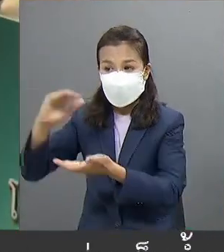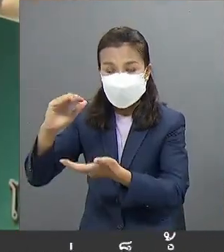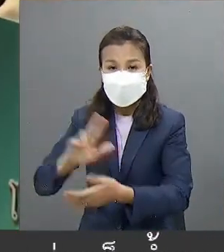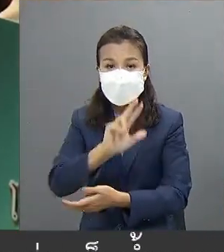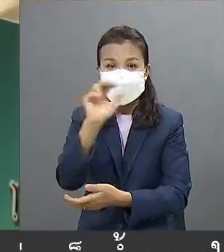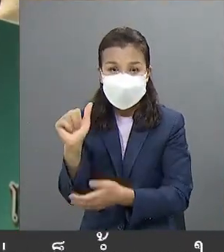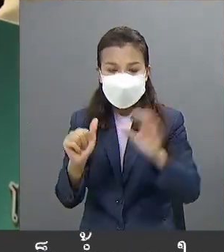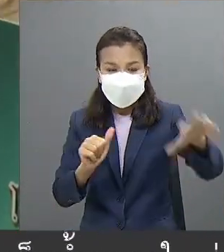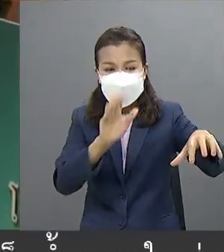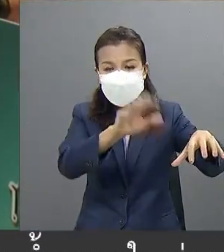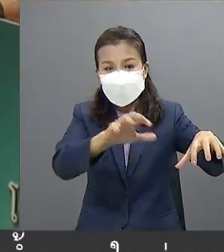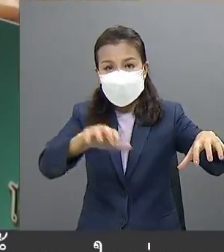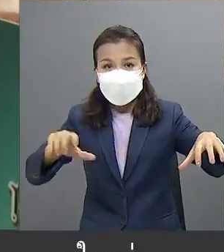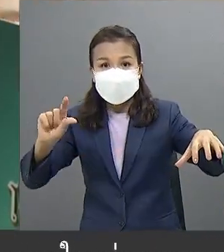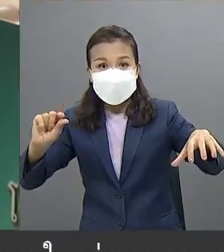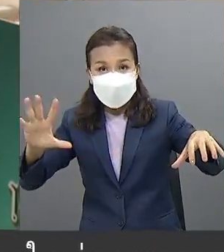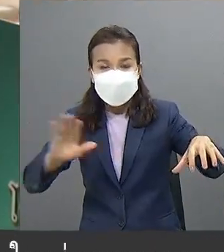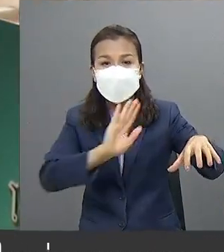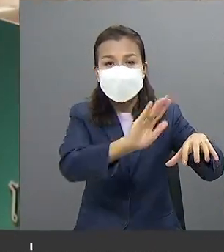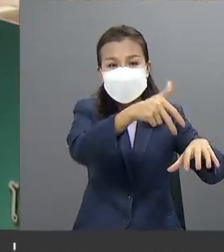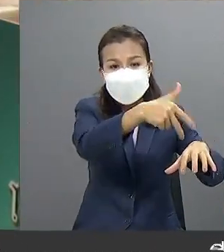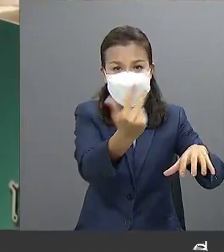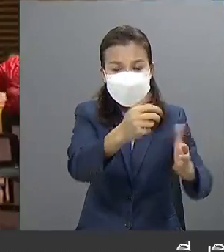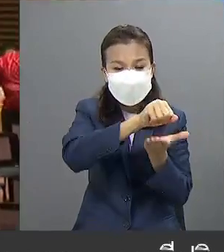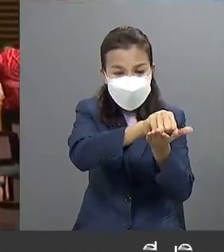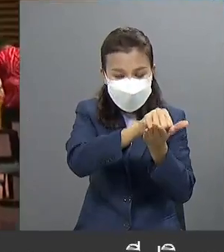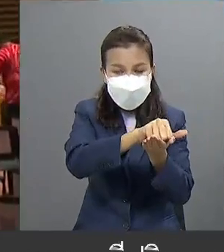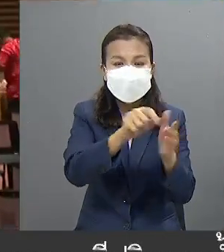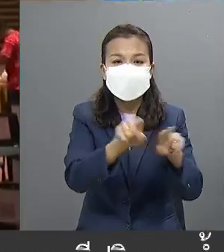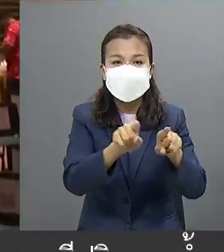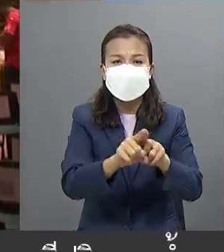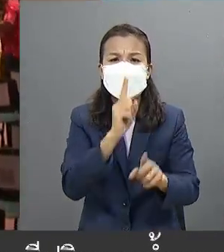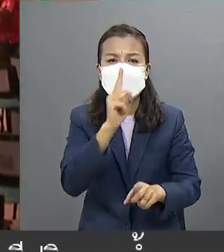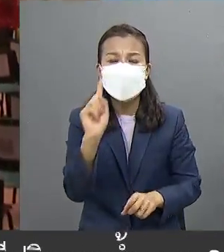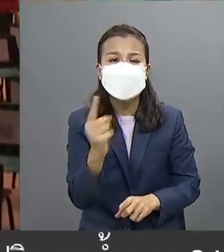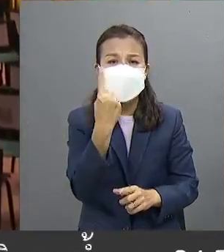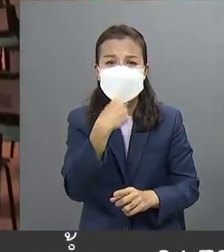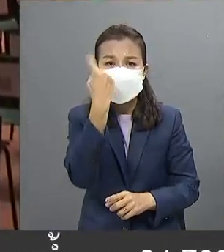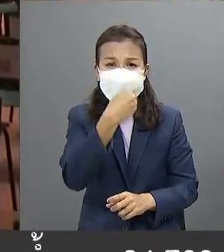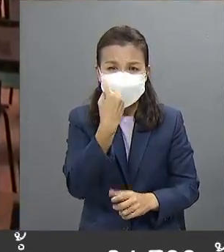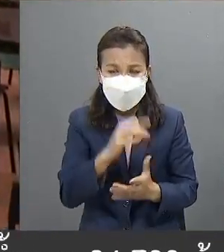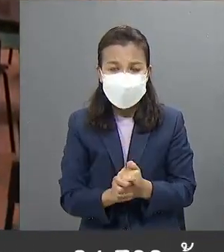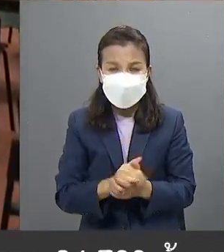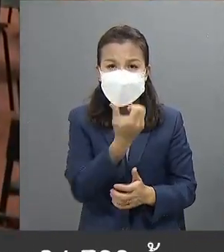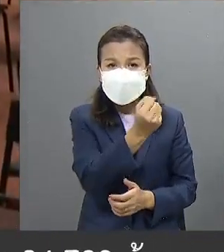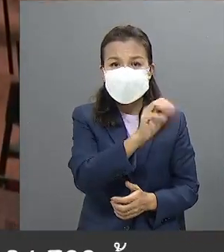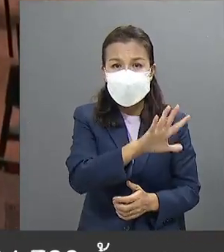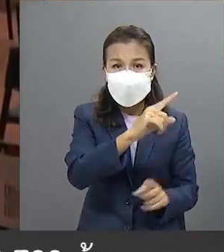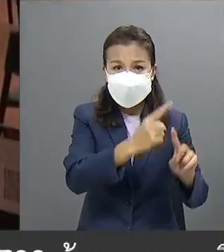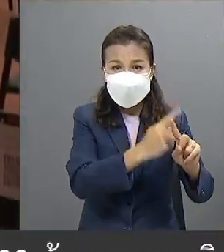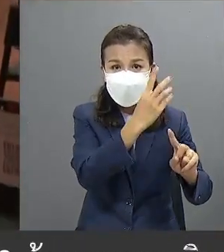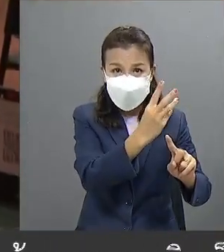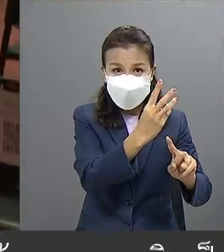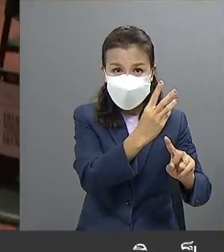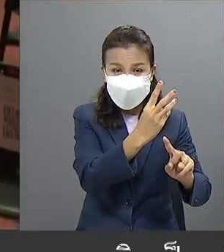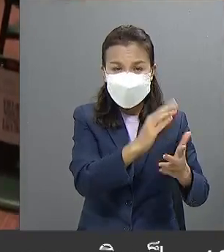ซึ่ง ThaiPBSเป็นหนึ่งในหน่วยบริการย้ำอีกครั้งนะคะกำหนดให้ผู้ที่มีคิวฉีดวัคซีนเดิม 15มิถุนายนคิวใหม่จะต้อง